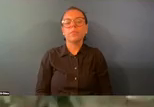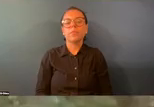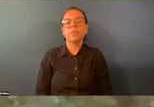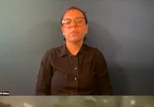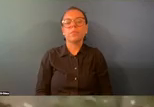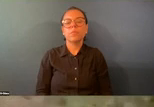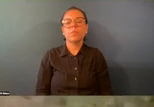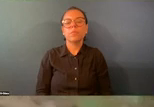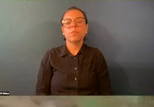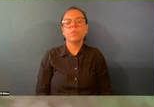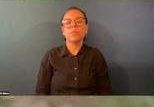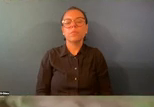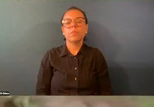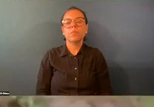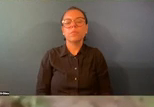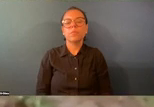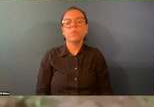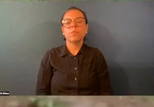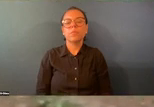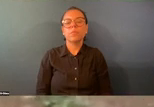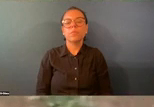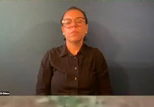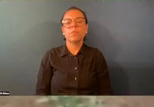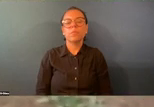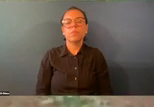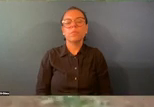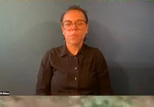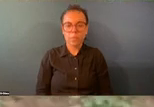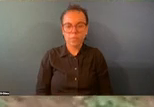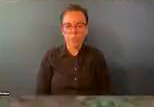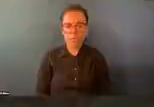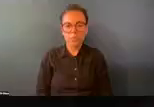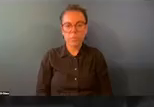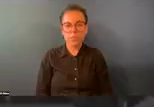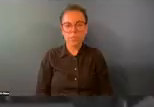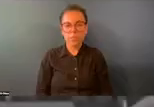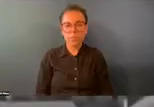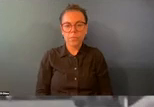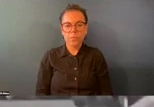هر یک آدم میتواند سهم خود را در حفظ اقلیم بگذارد.